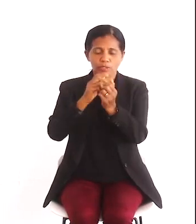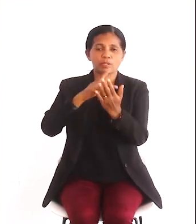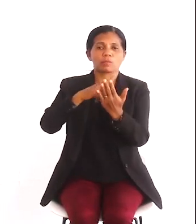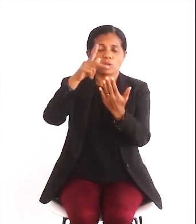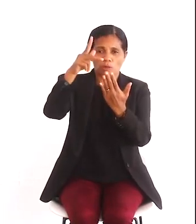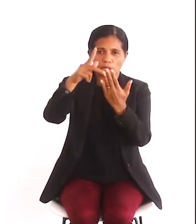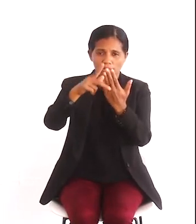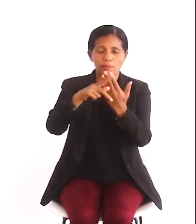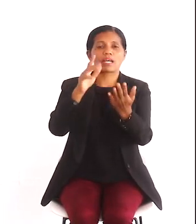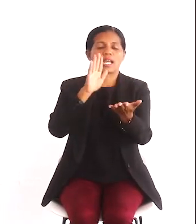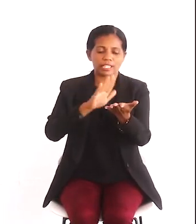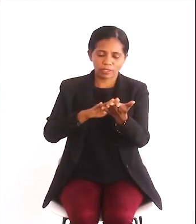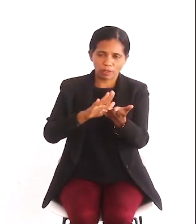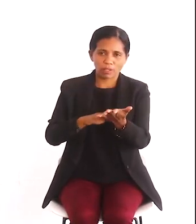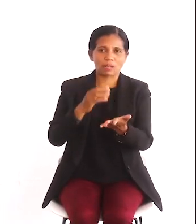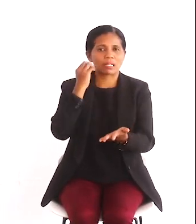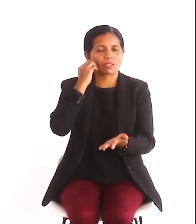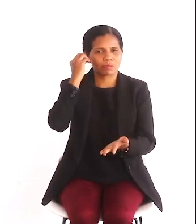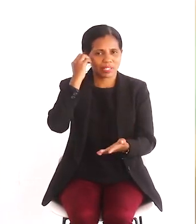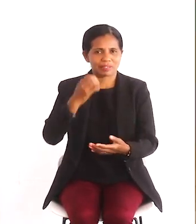Programa Sekolah Ba Uma.